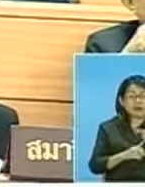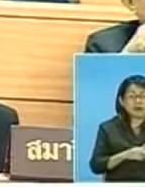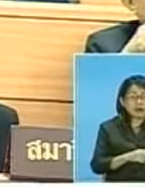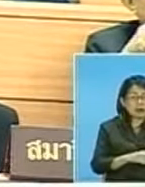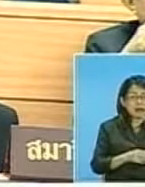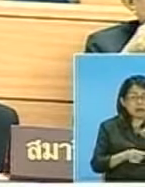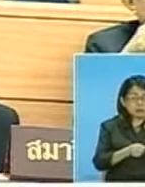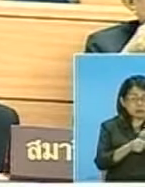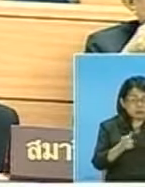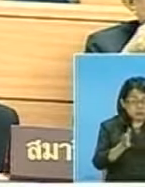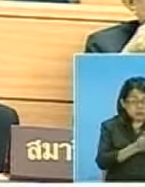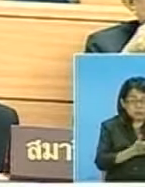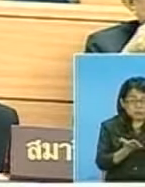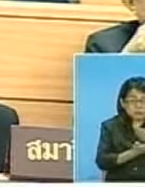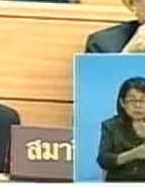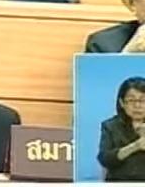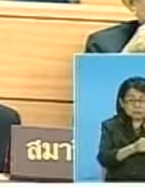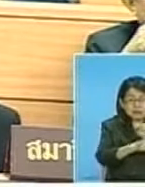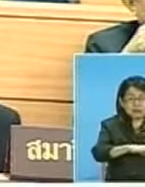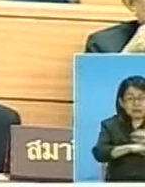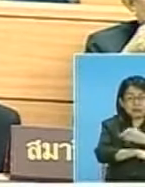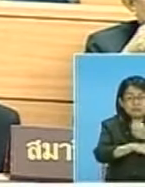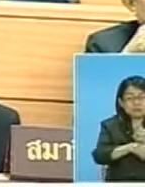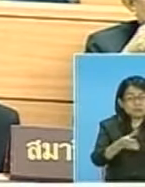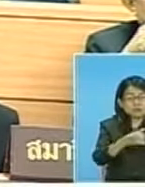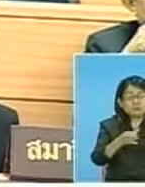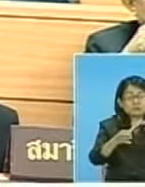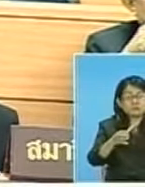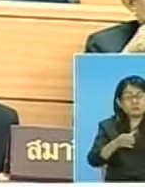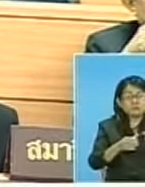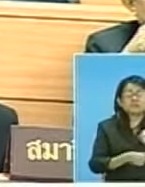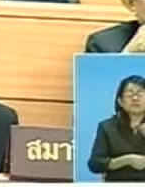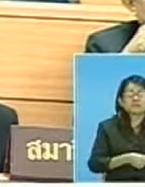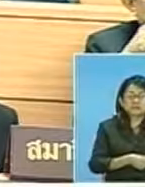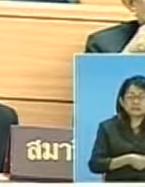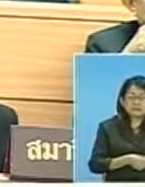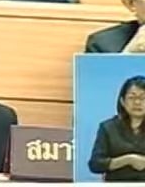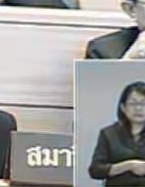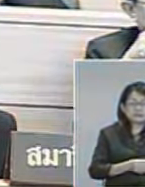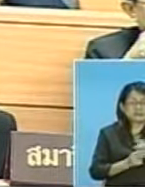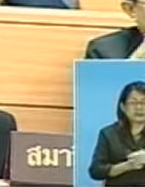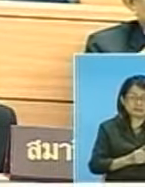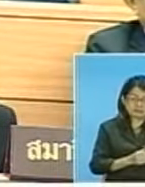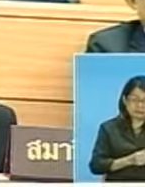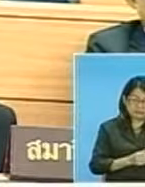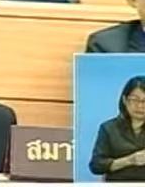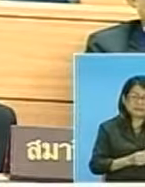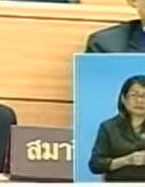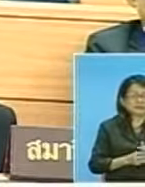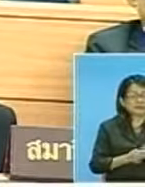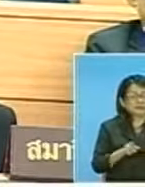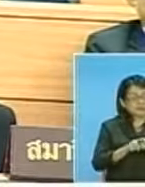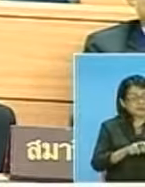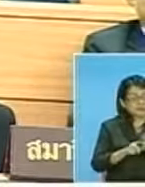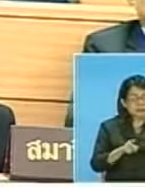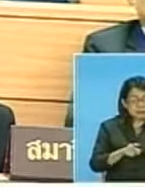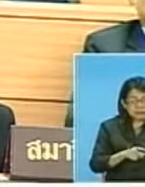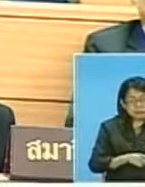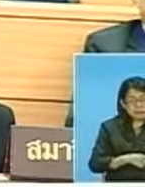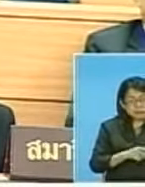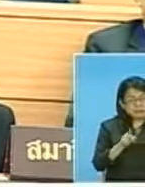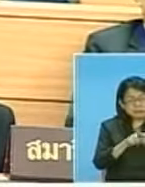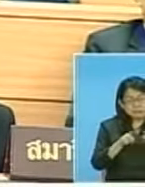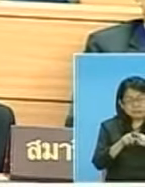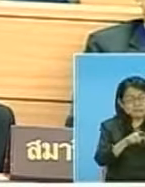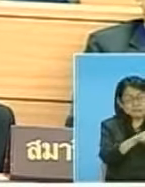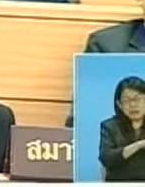แหน่งการเมืองทั้งหลายนะครับก็ย่อมจะมีความคิด ่านมีความเห็นต่างๆไป